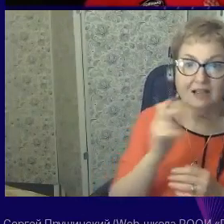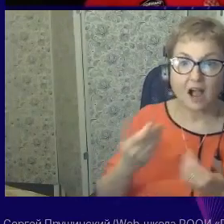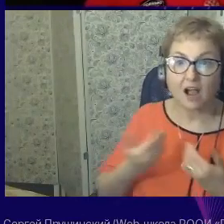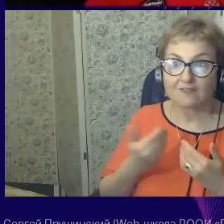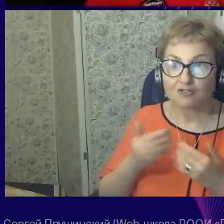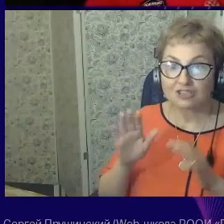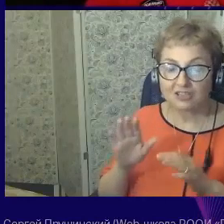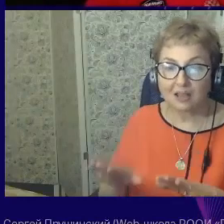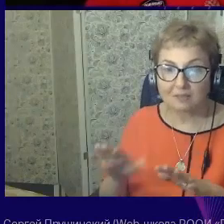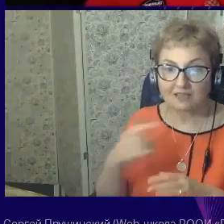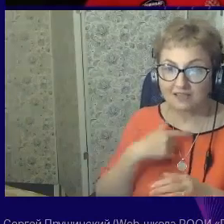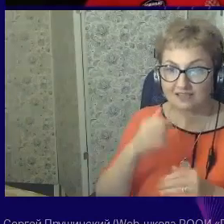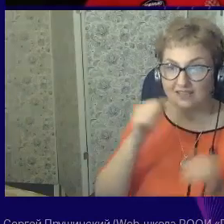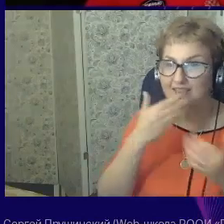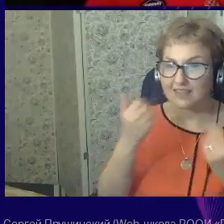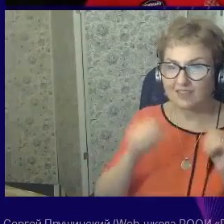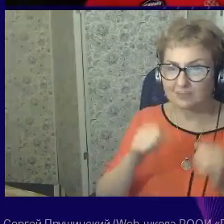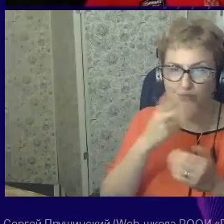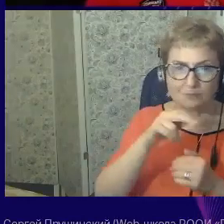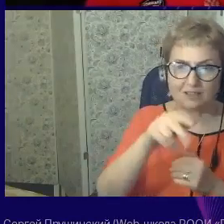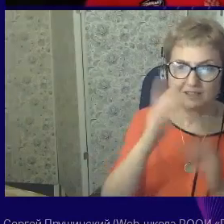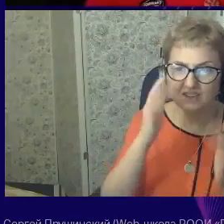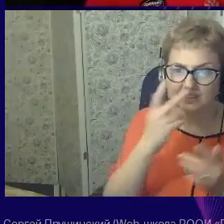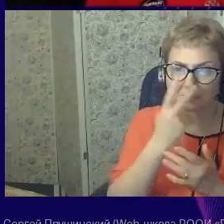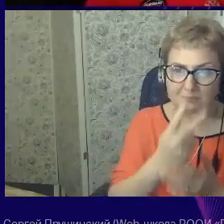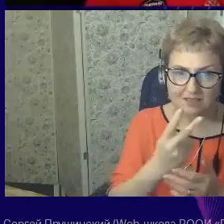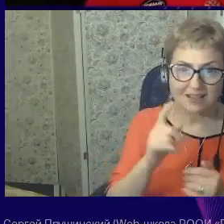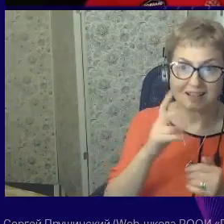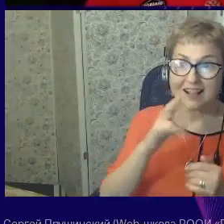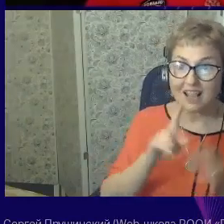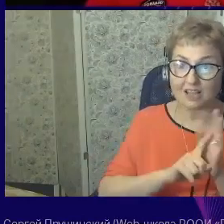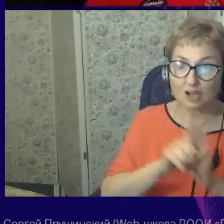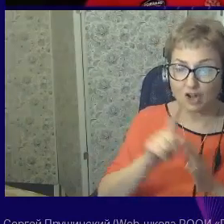нет возможности напрямую выйти в лес и посмотреть, для начала